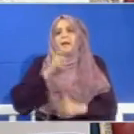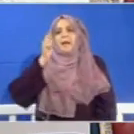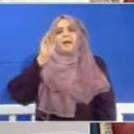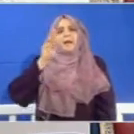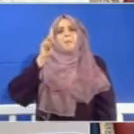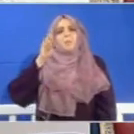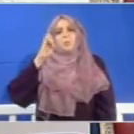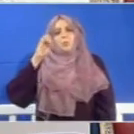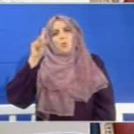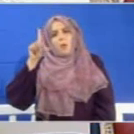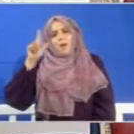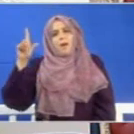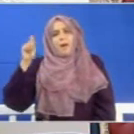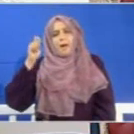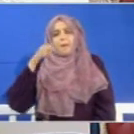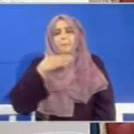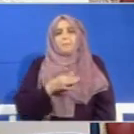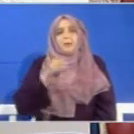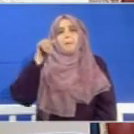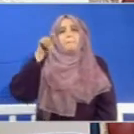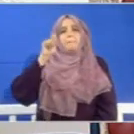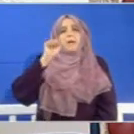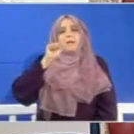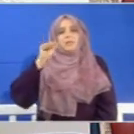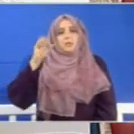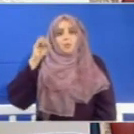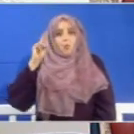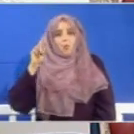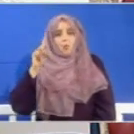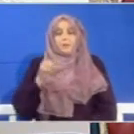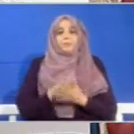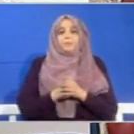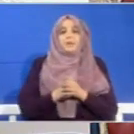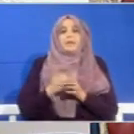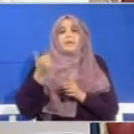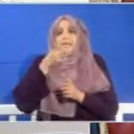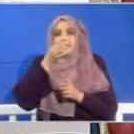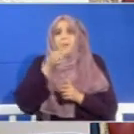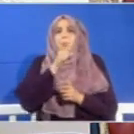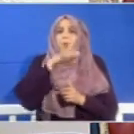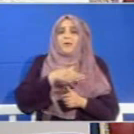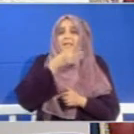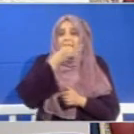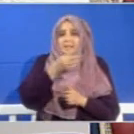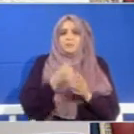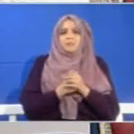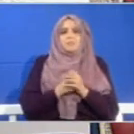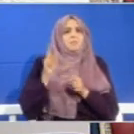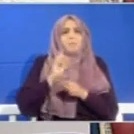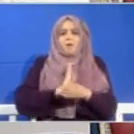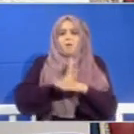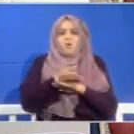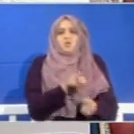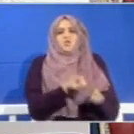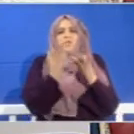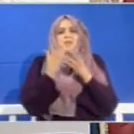عليه وسلم قال: لا يدخل الجنة من كان في قلبه مثقال ذرة من